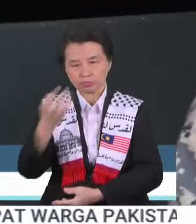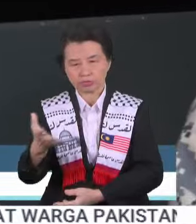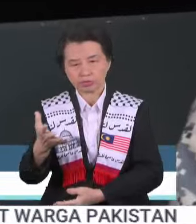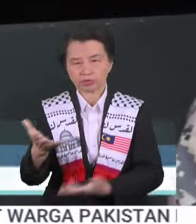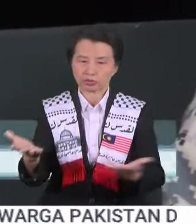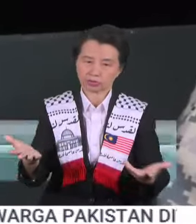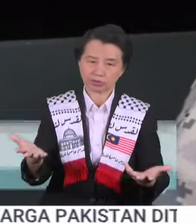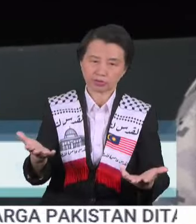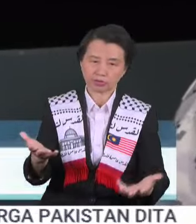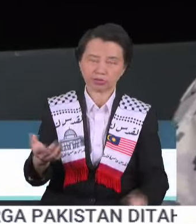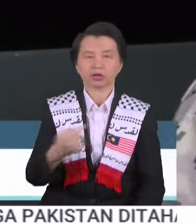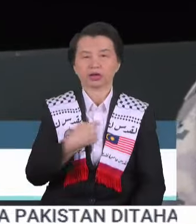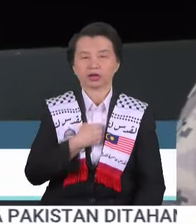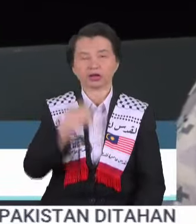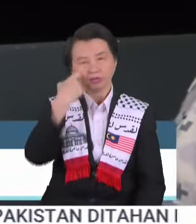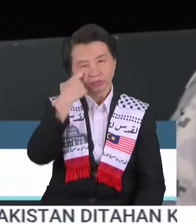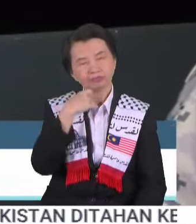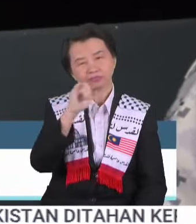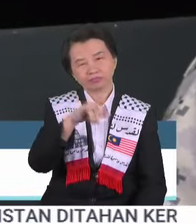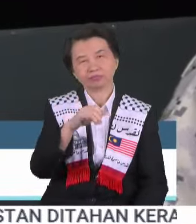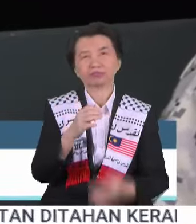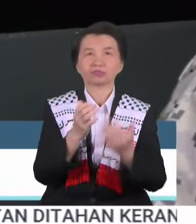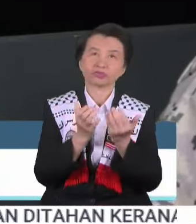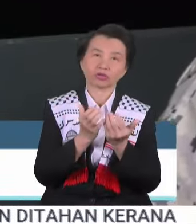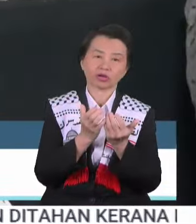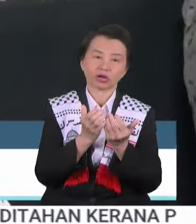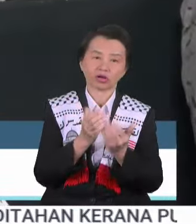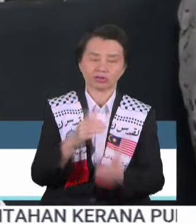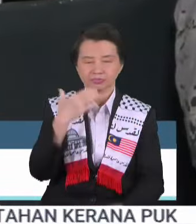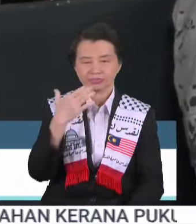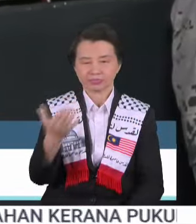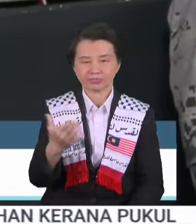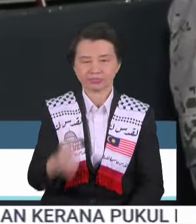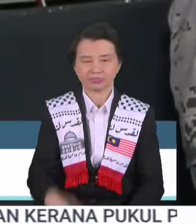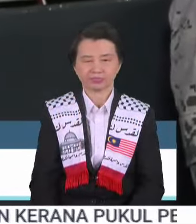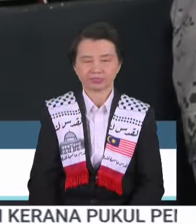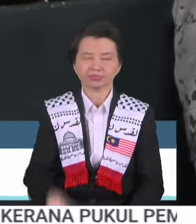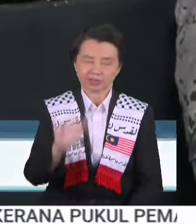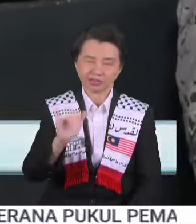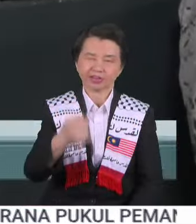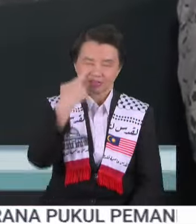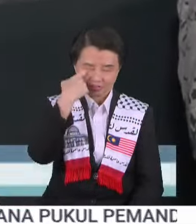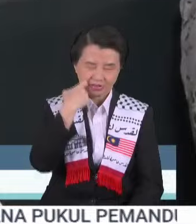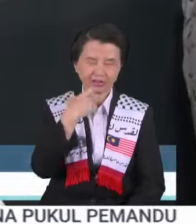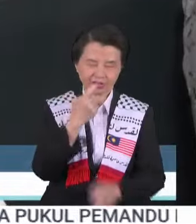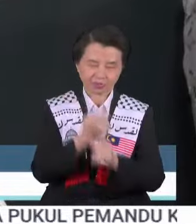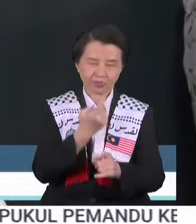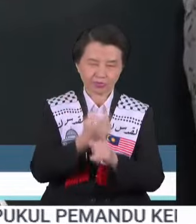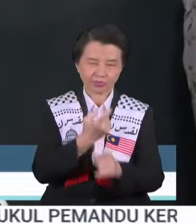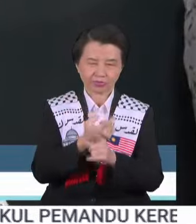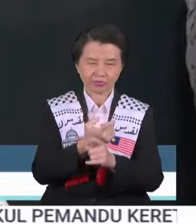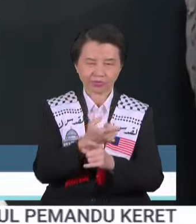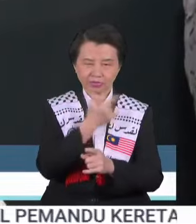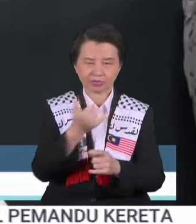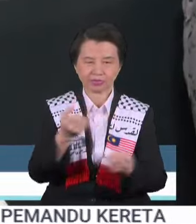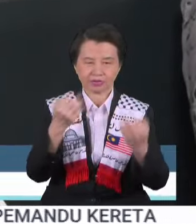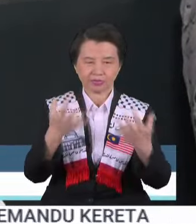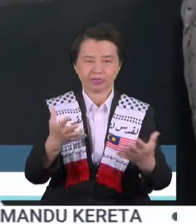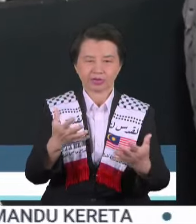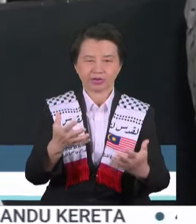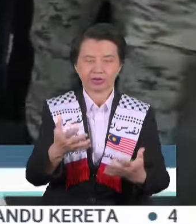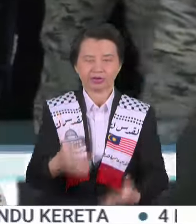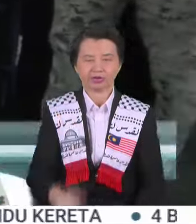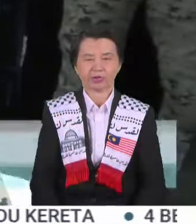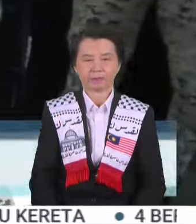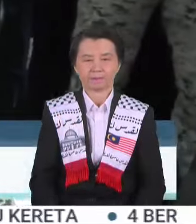tu bohong lah kalau tak sedih. Tapi kita dah biasa kan. Kena ikut sedih memang sedih lah. Tapi sebab makan banyak kan kita lupa